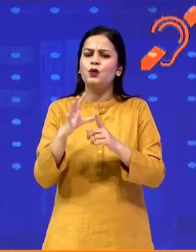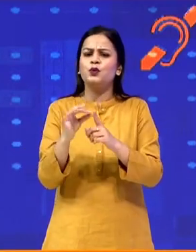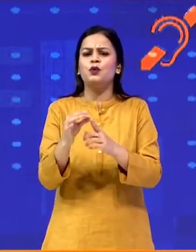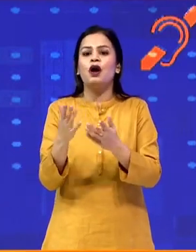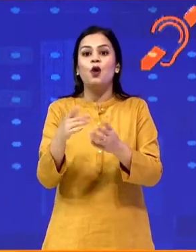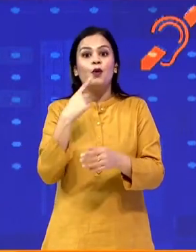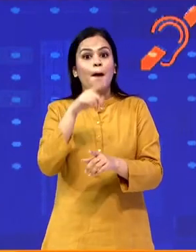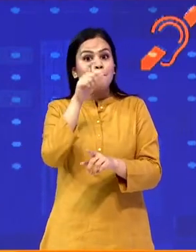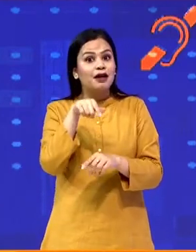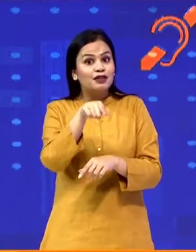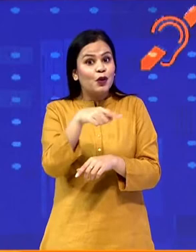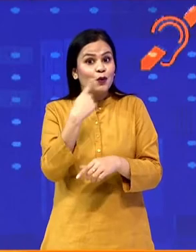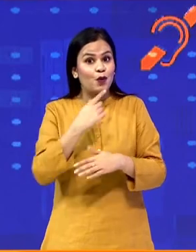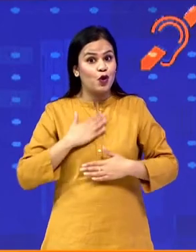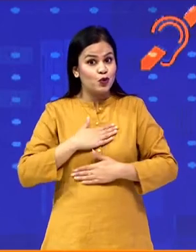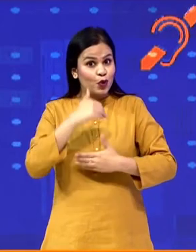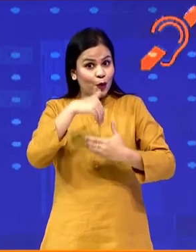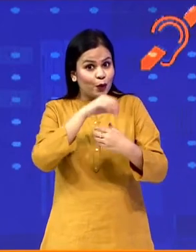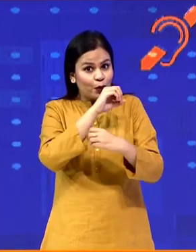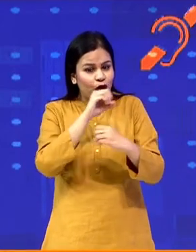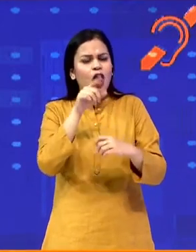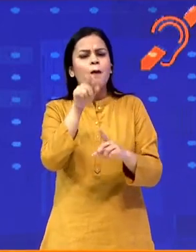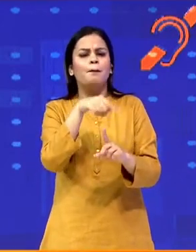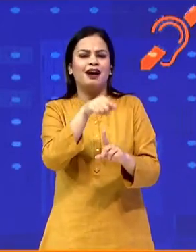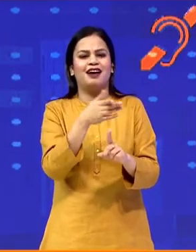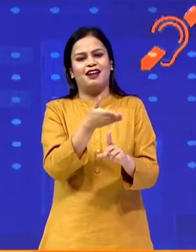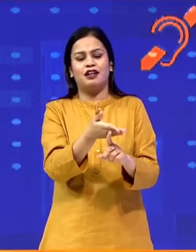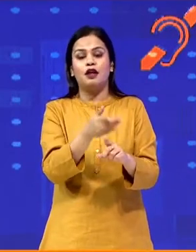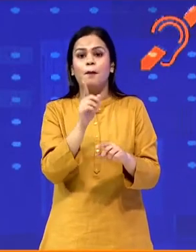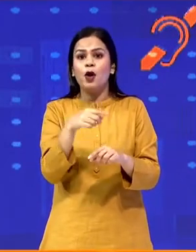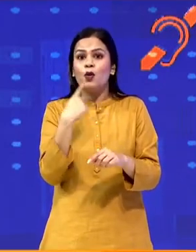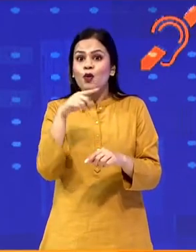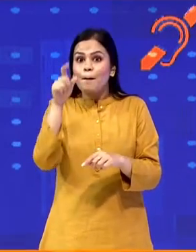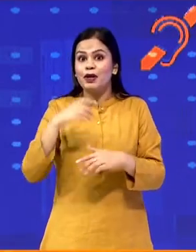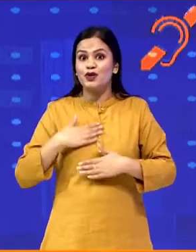शौक नहीं है बेकार आदमी वह शौक करो